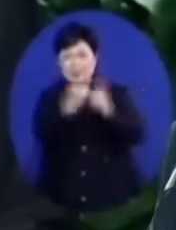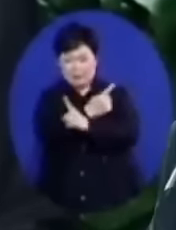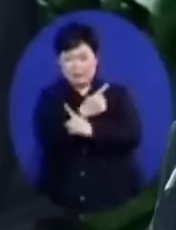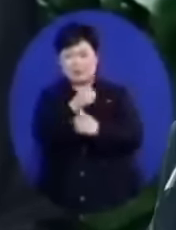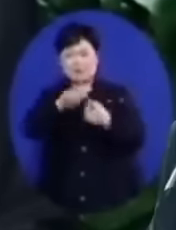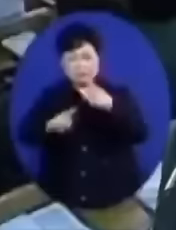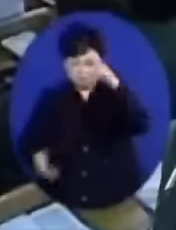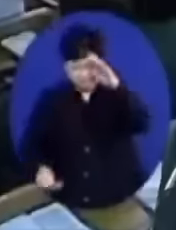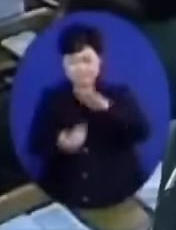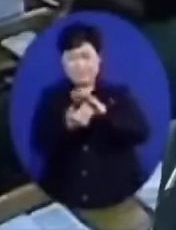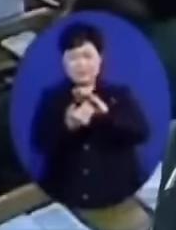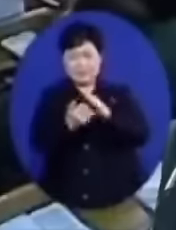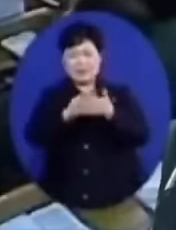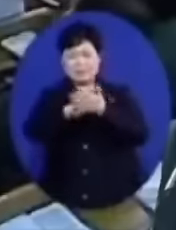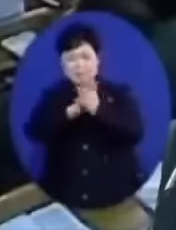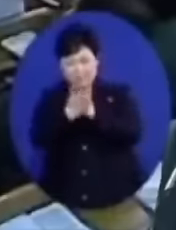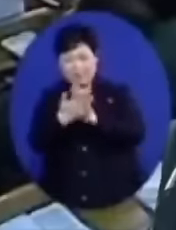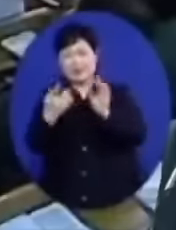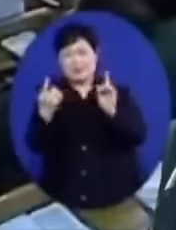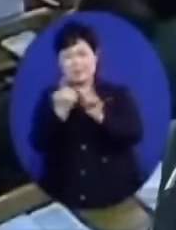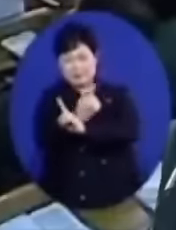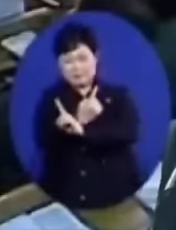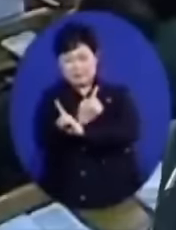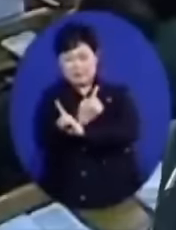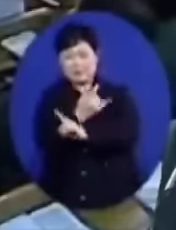변화에 변화가 다가올 수 있는 것입니다.